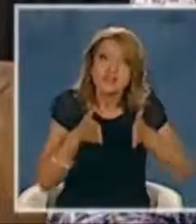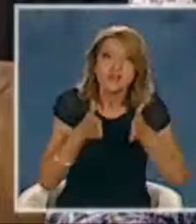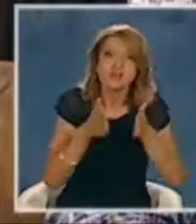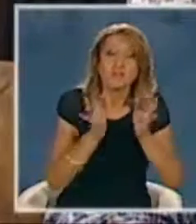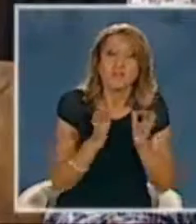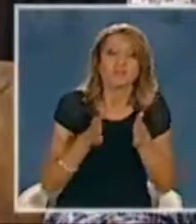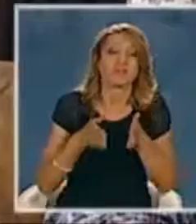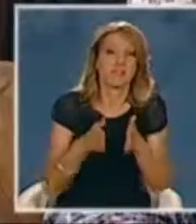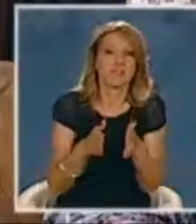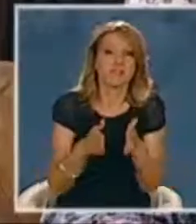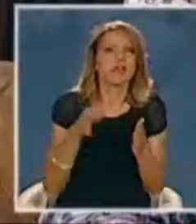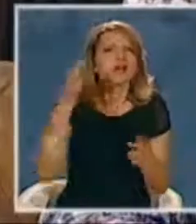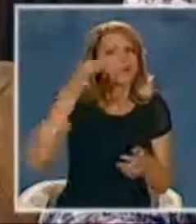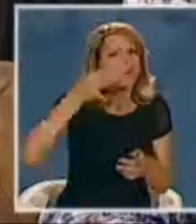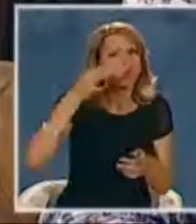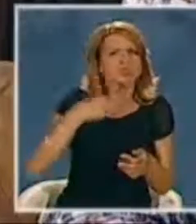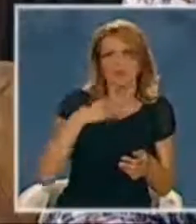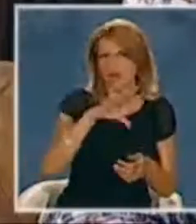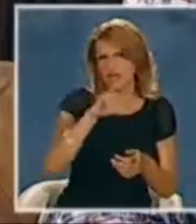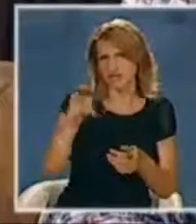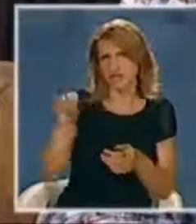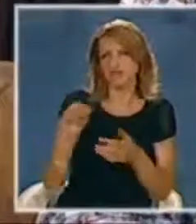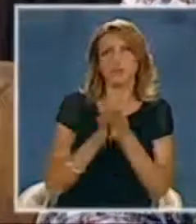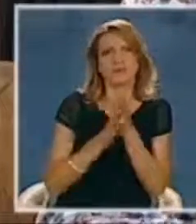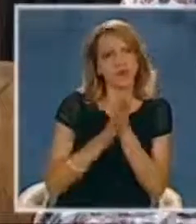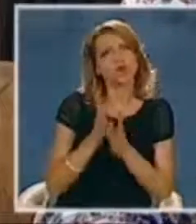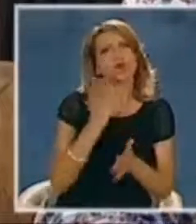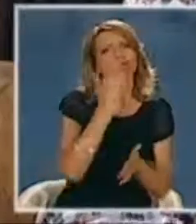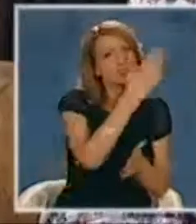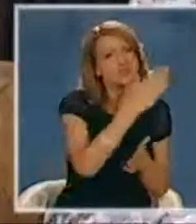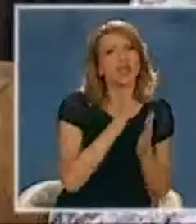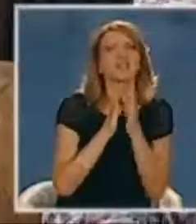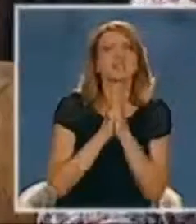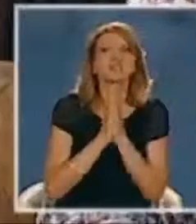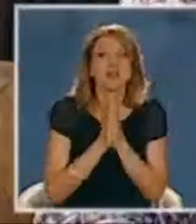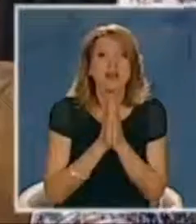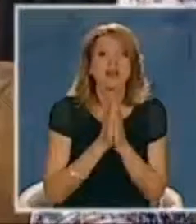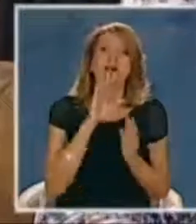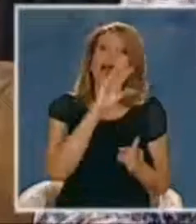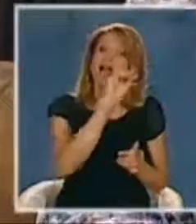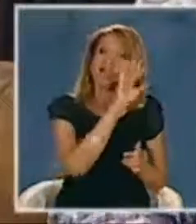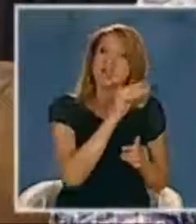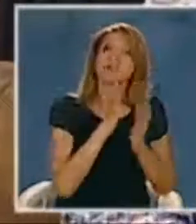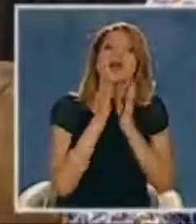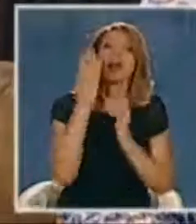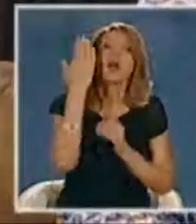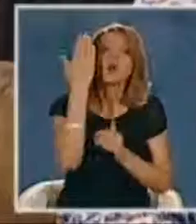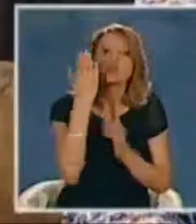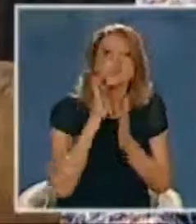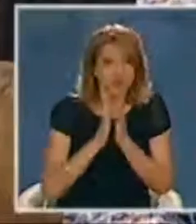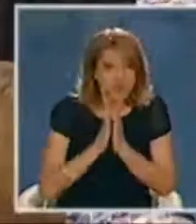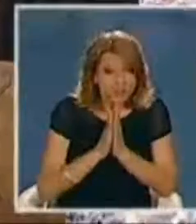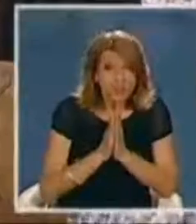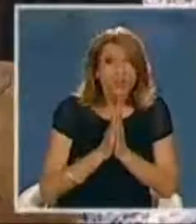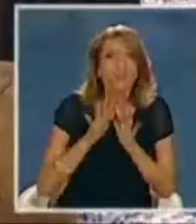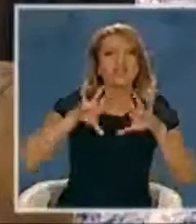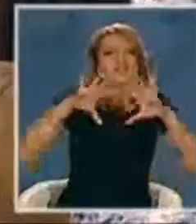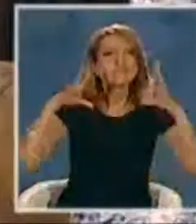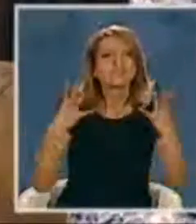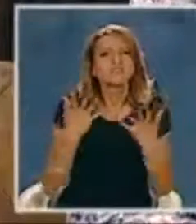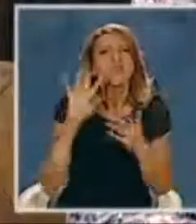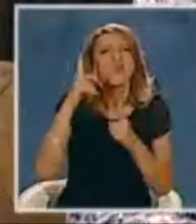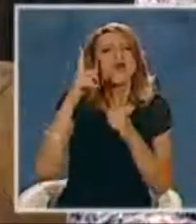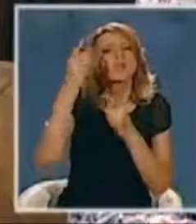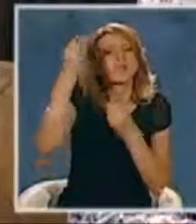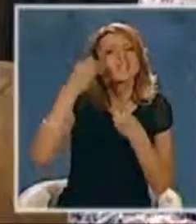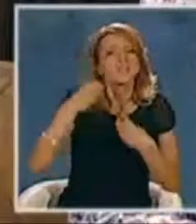им казвам, отидете на църква и кажете, Господи, благодаря ти за всички хубави и за всички лоши неща, които си ми пратил, за всички болести, ако